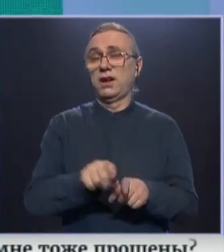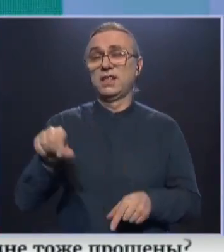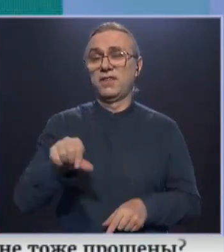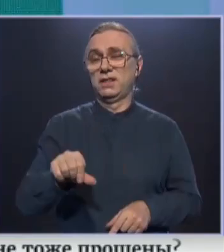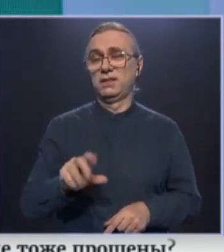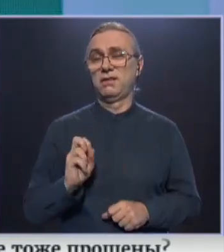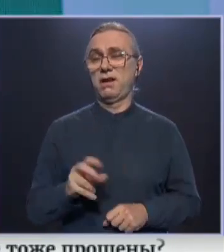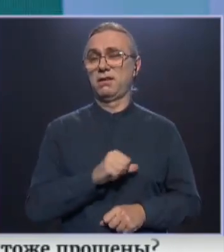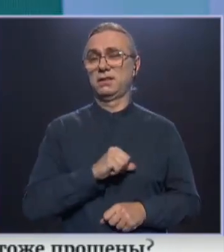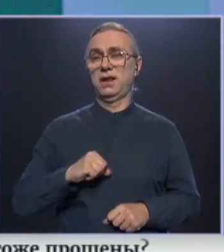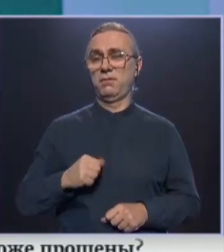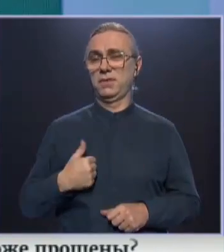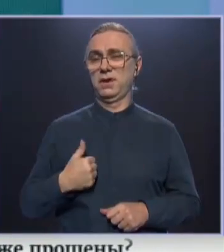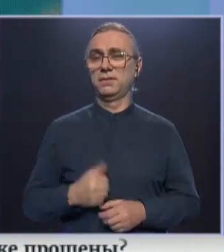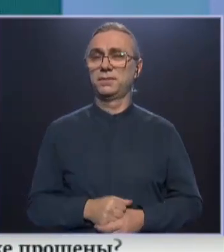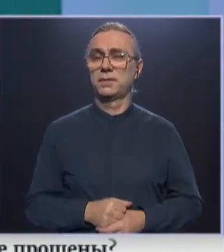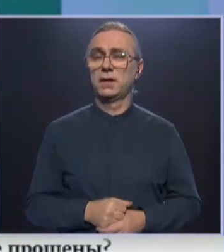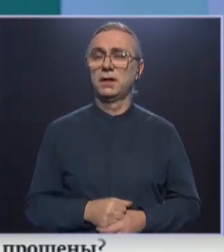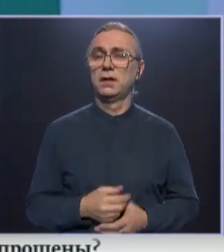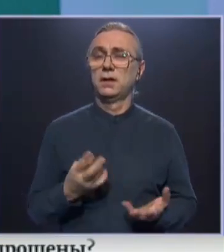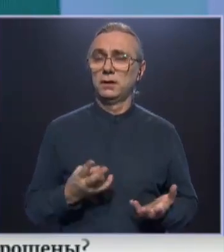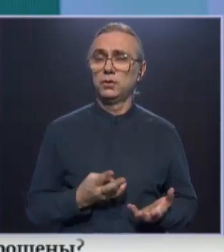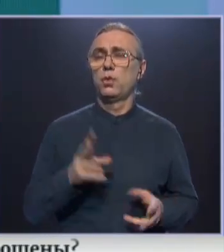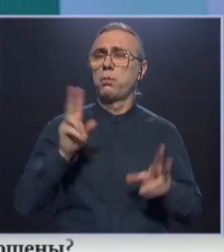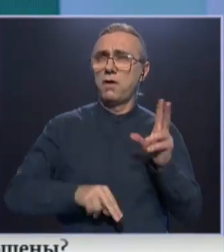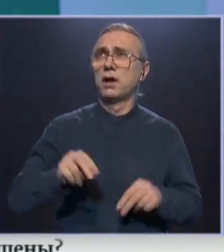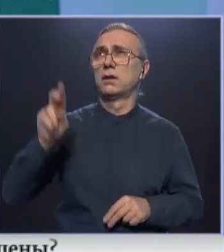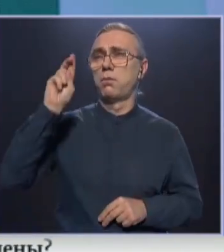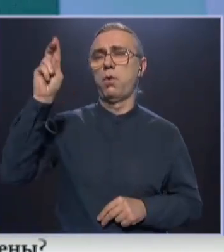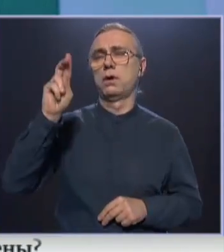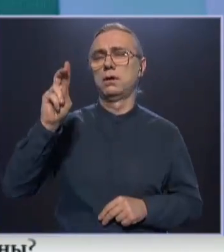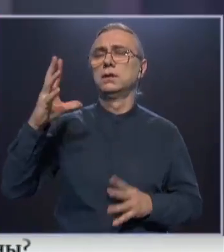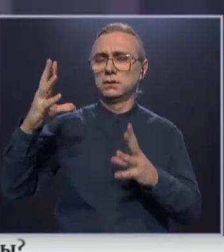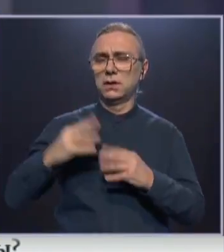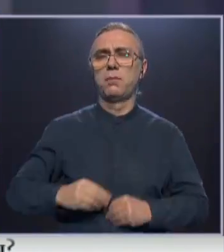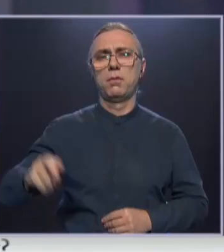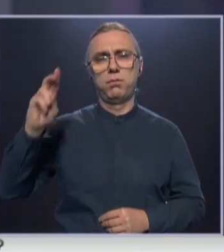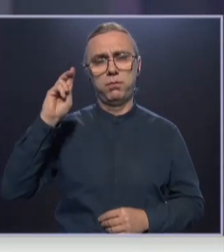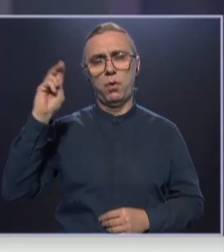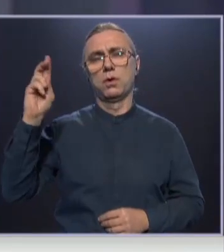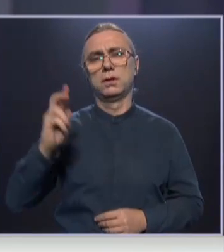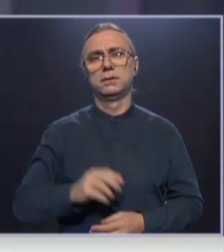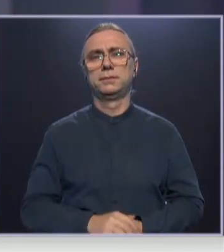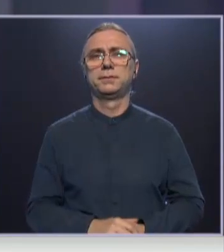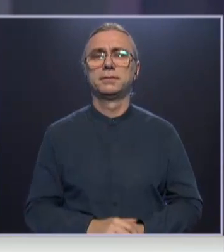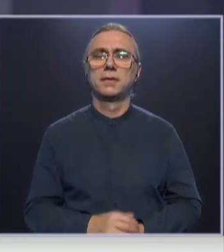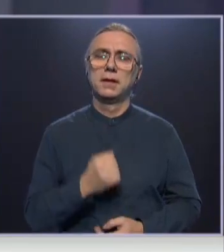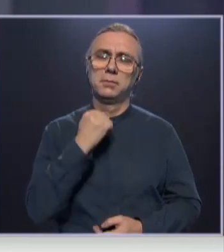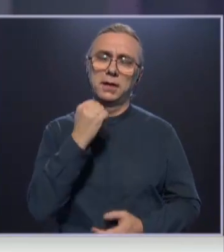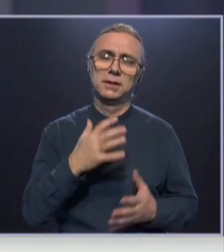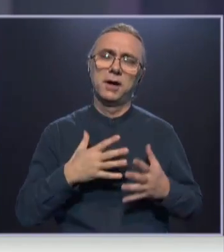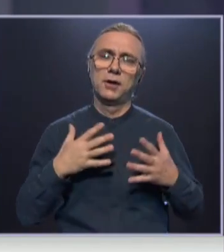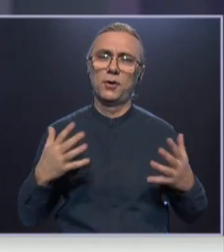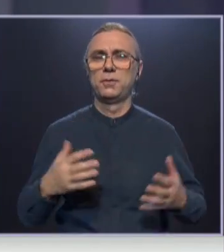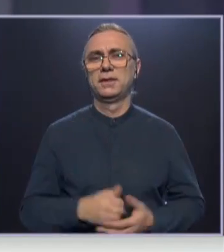внутреннего врага. Вот. И уповать на Бога. С нами Бог. Отец Алексей, спасибо вам огромное за эфир.